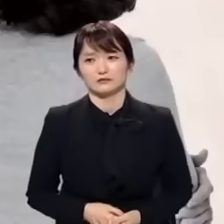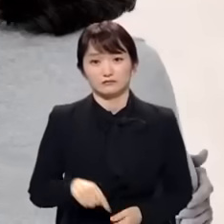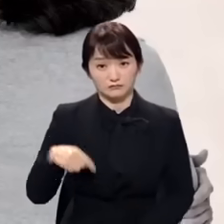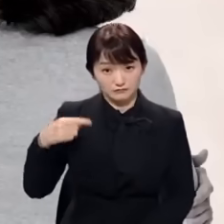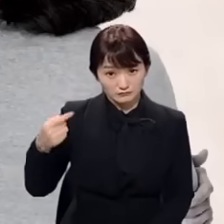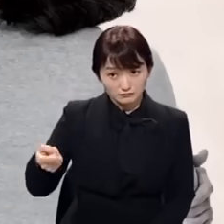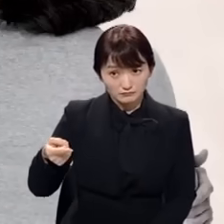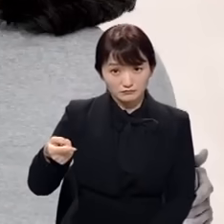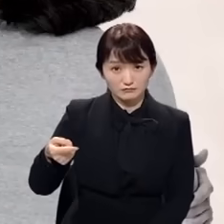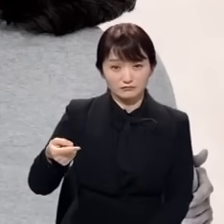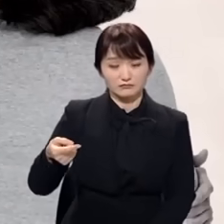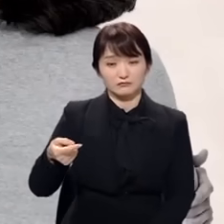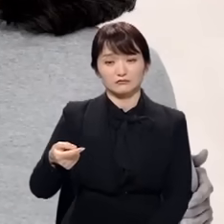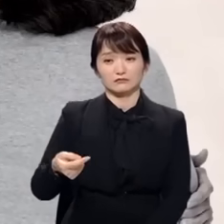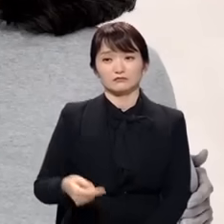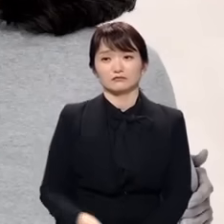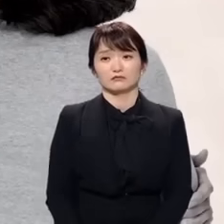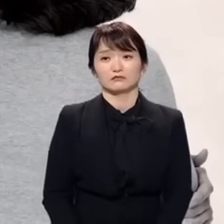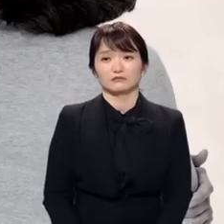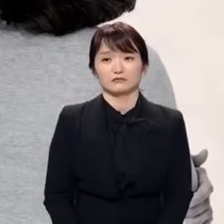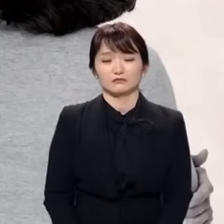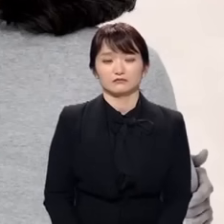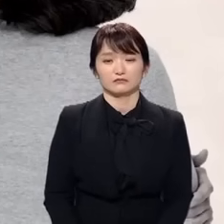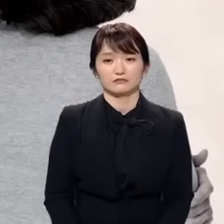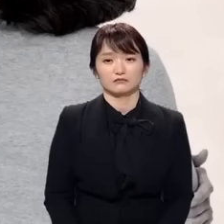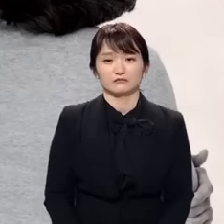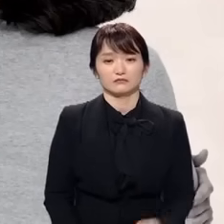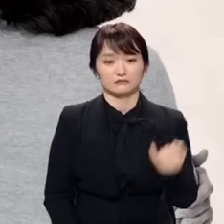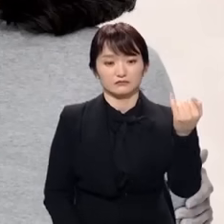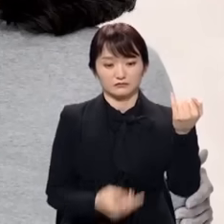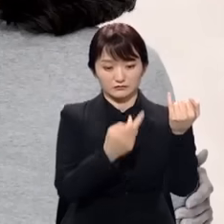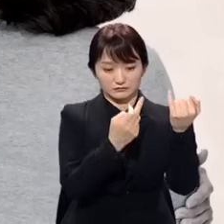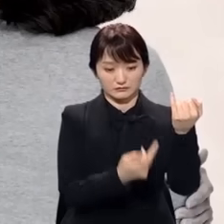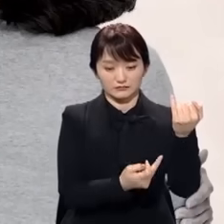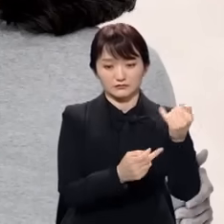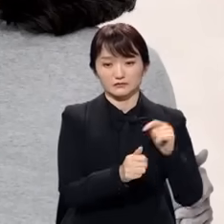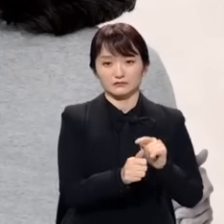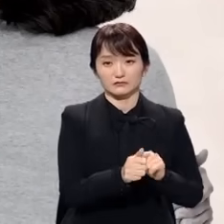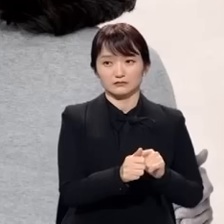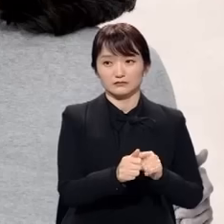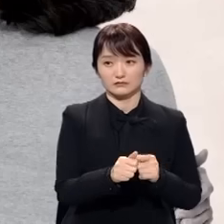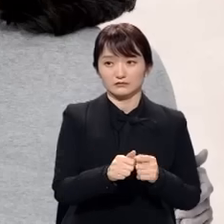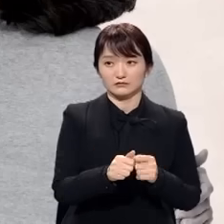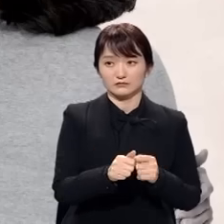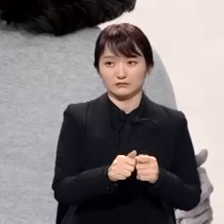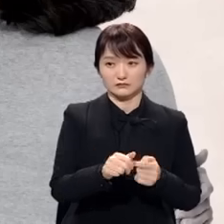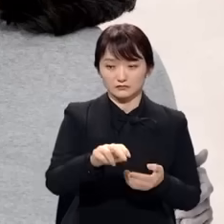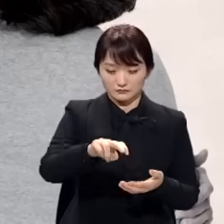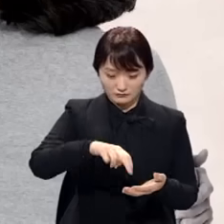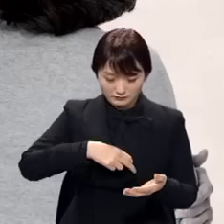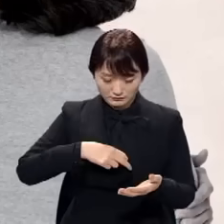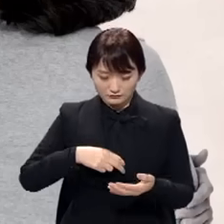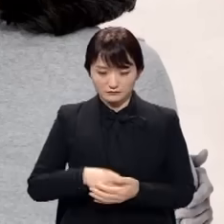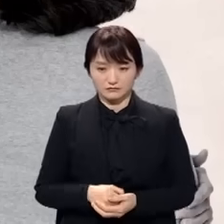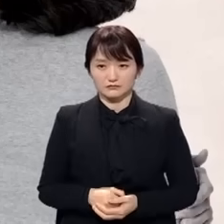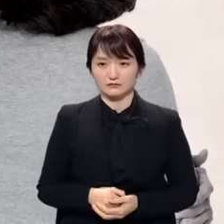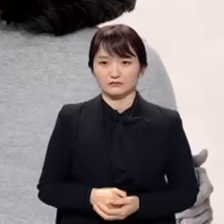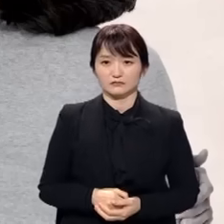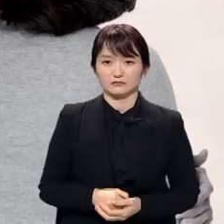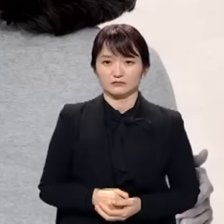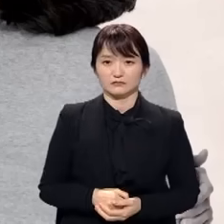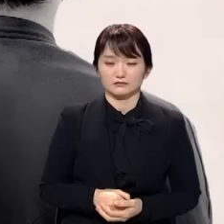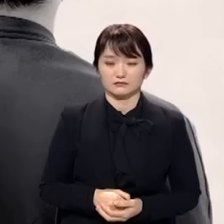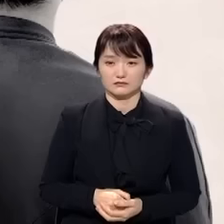날 뜬금없이 남동생이 그러니까이 여성이 남동생이 문자를 하나 봤습니다 남편과 제주도로 여행가게